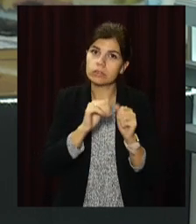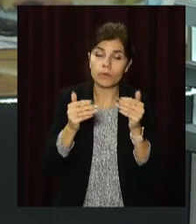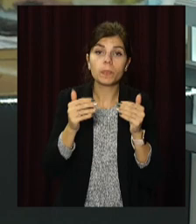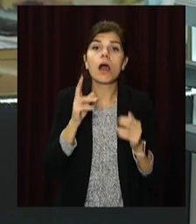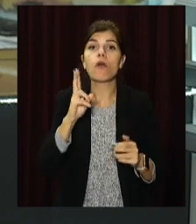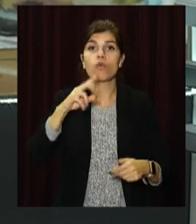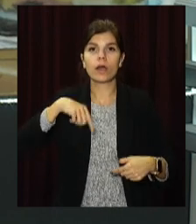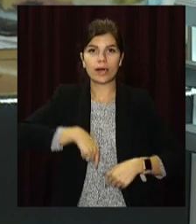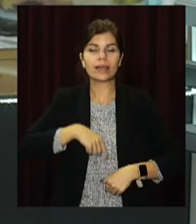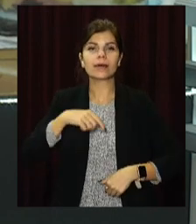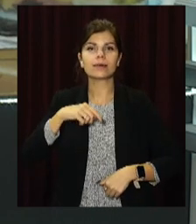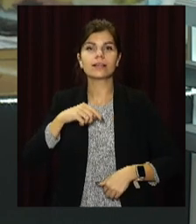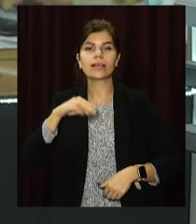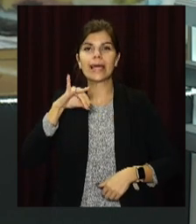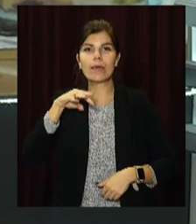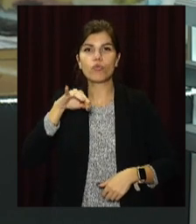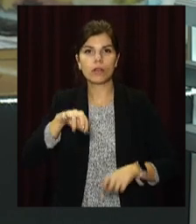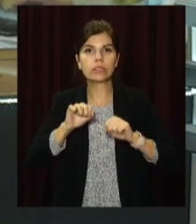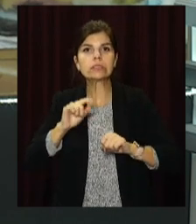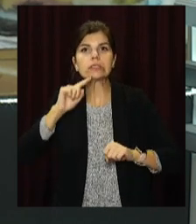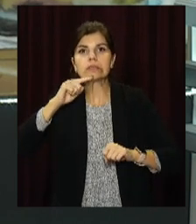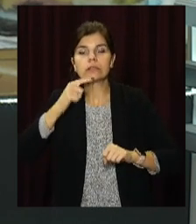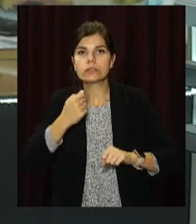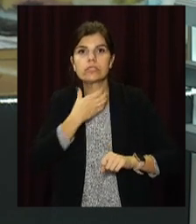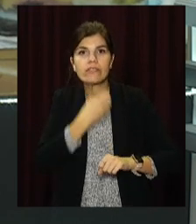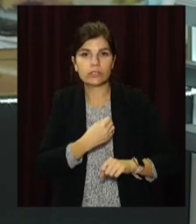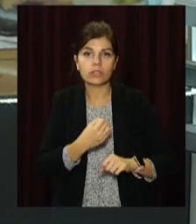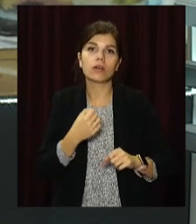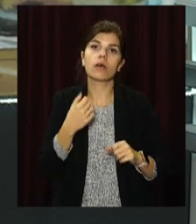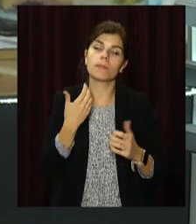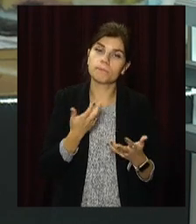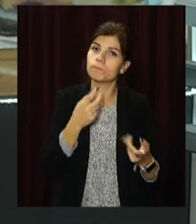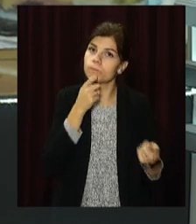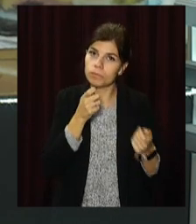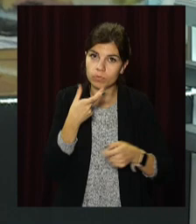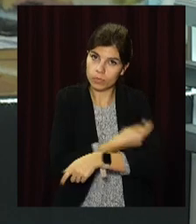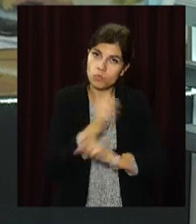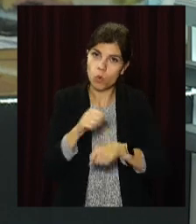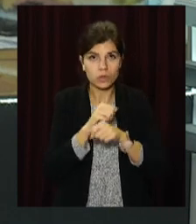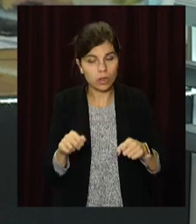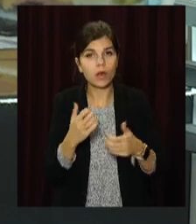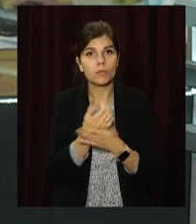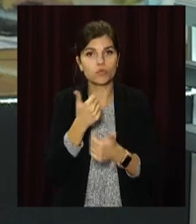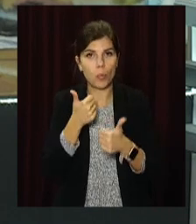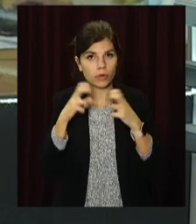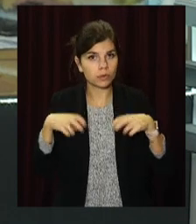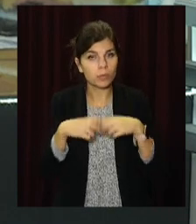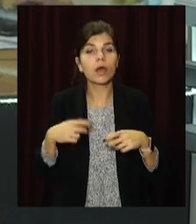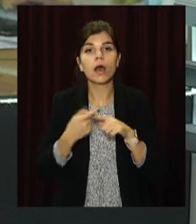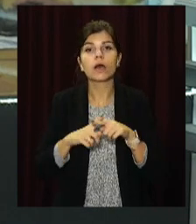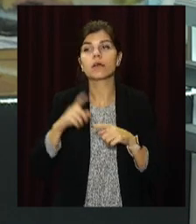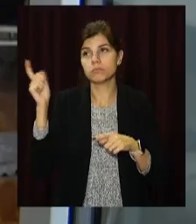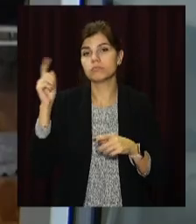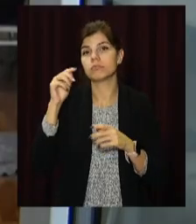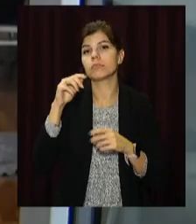кого імунодефіцит, рекомендується вакцинація з застереженнями. Про це повідомив очільник Комітету Верховної Ради з питань здоров'я